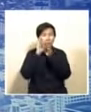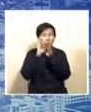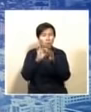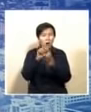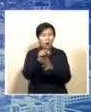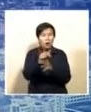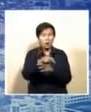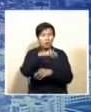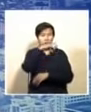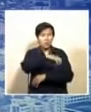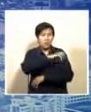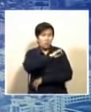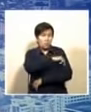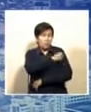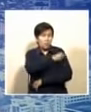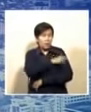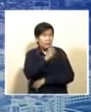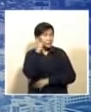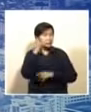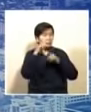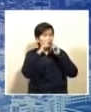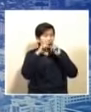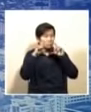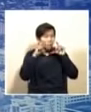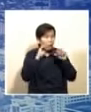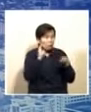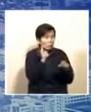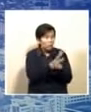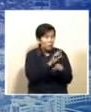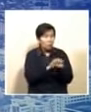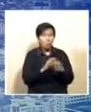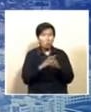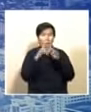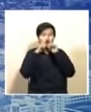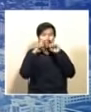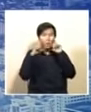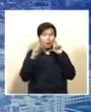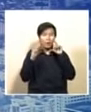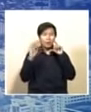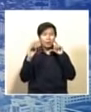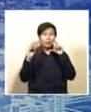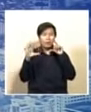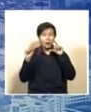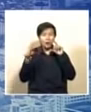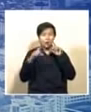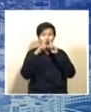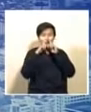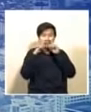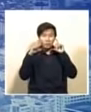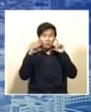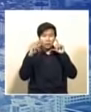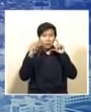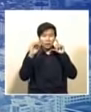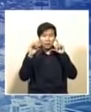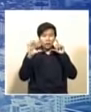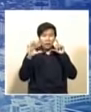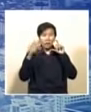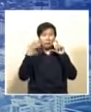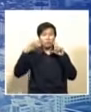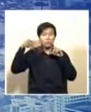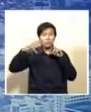แพร่กระจายของโรคหรือพวกเชื้อดื้อยาหรืออะไรก็ตามกราบเรียนว่าสถานการณ์ในวันนี้เนี่ยความจริงก็คือว่